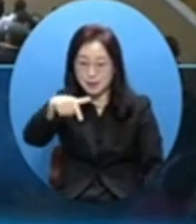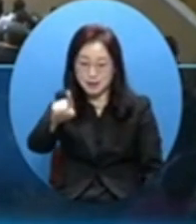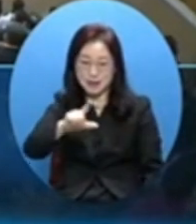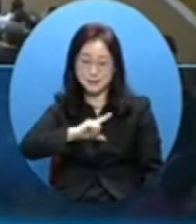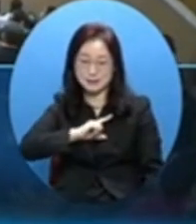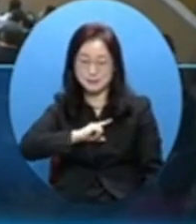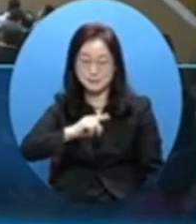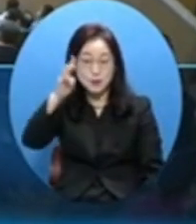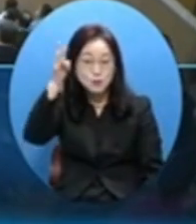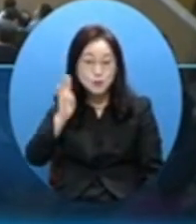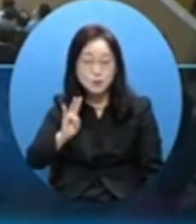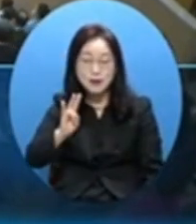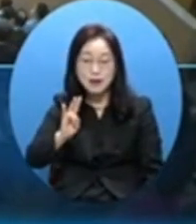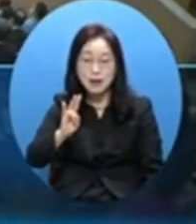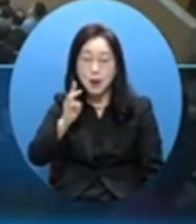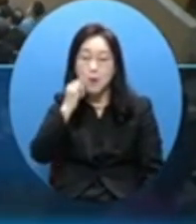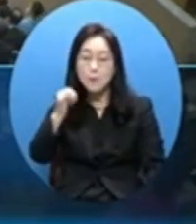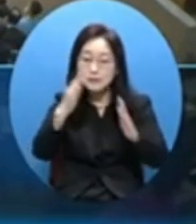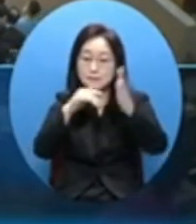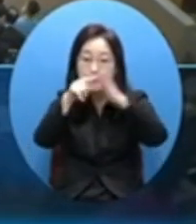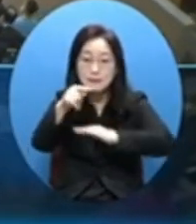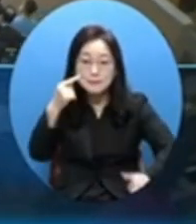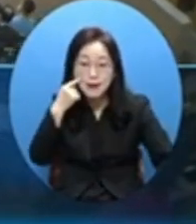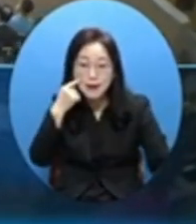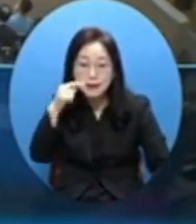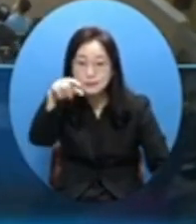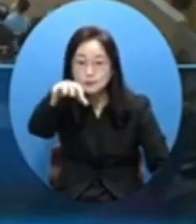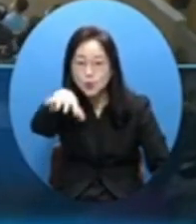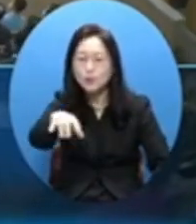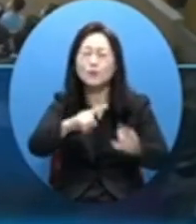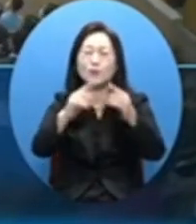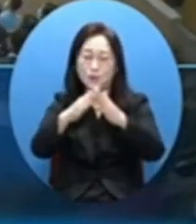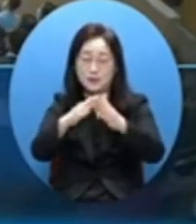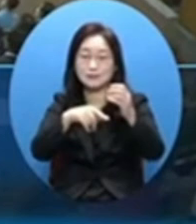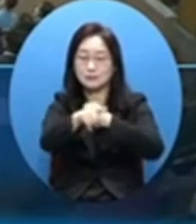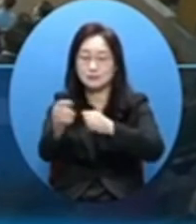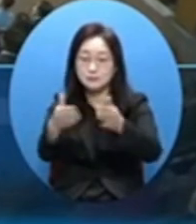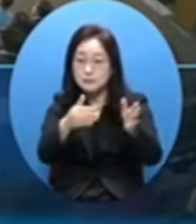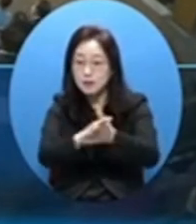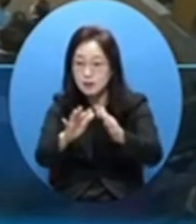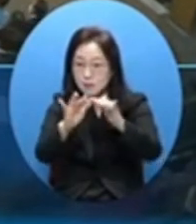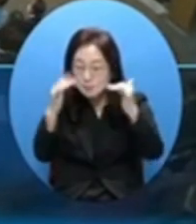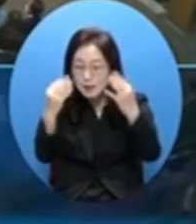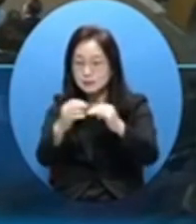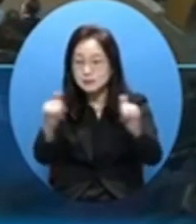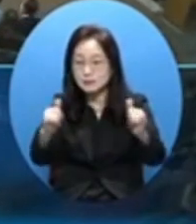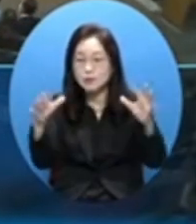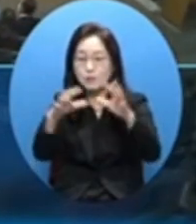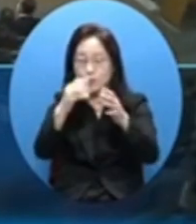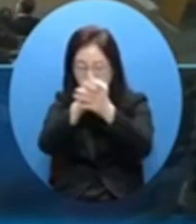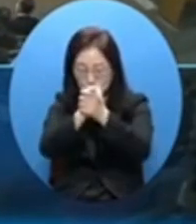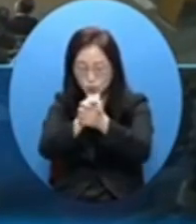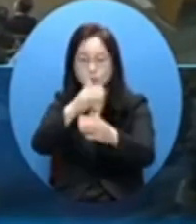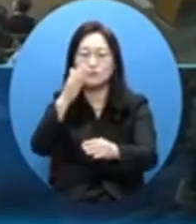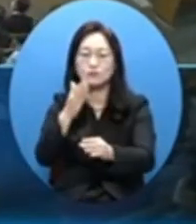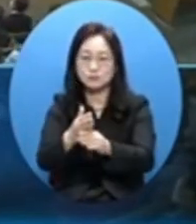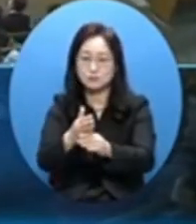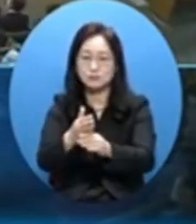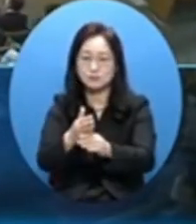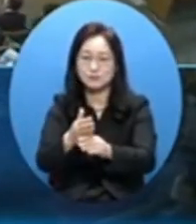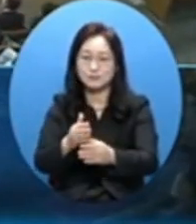요한의 어머니 마리아의 집에 가니 그것이 당시 그곳의 교회였습니다. 여러 사람이 거기에 모여 기도하고 있더라.